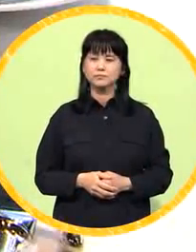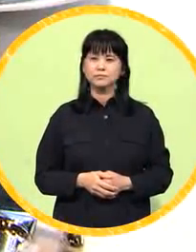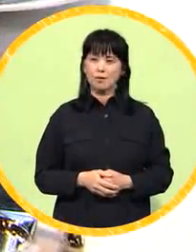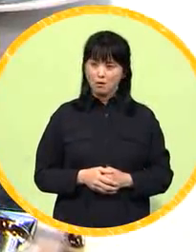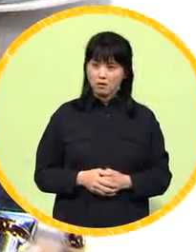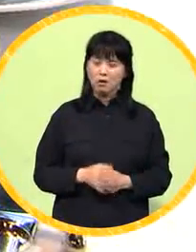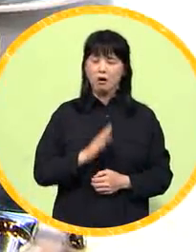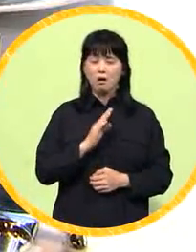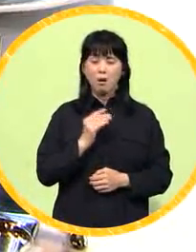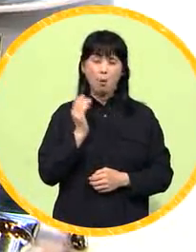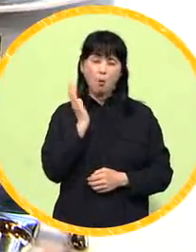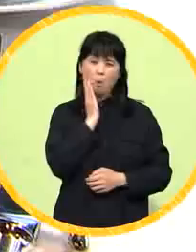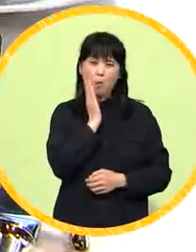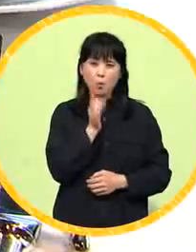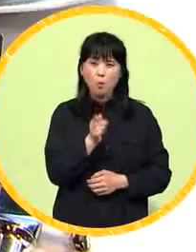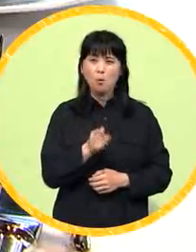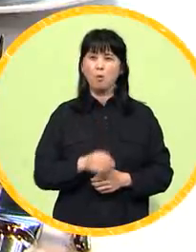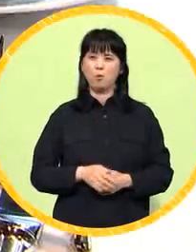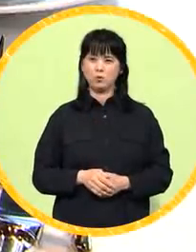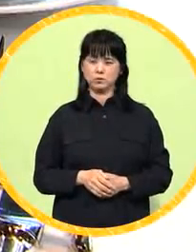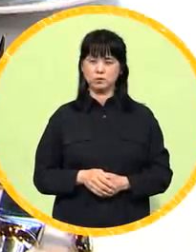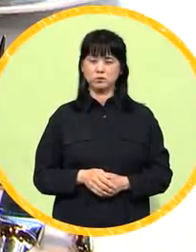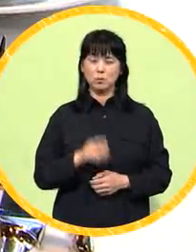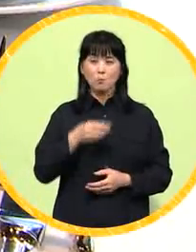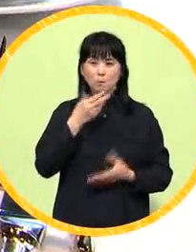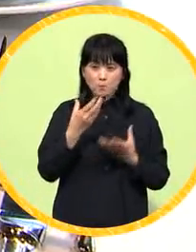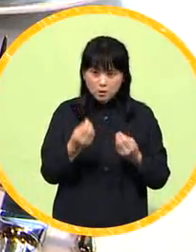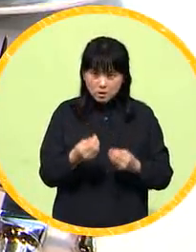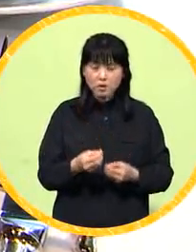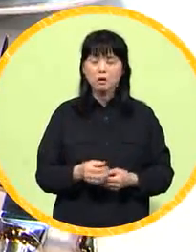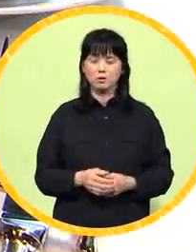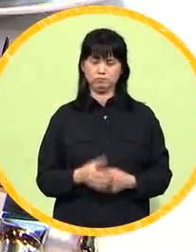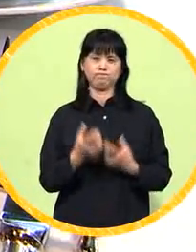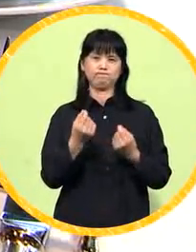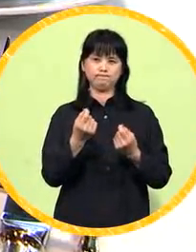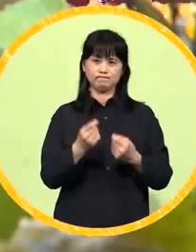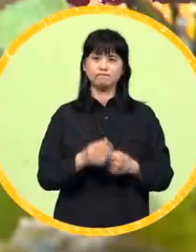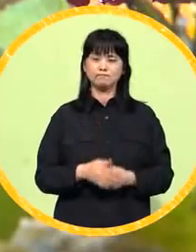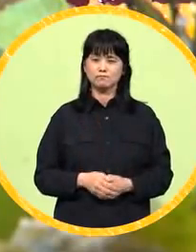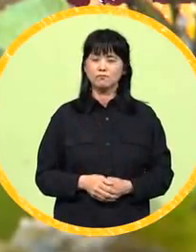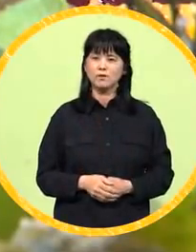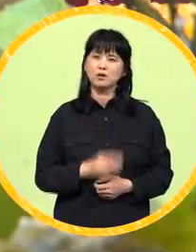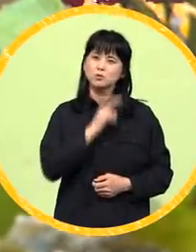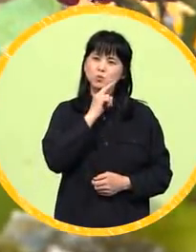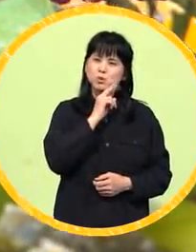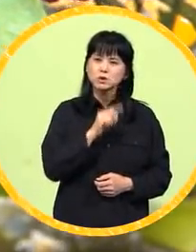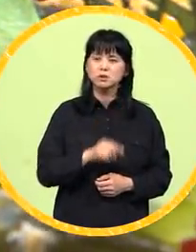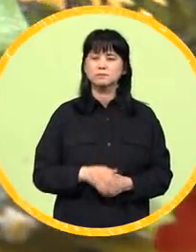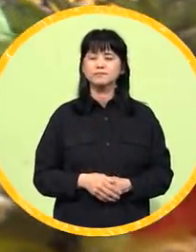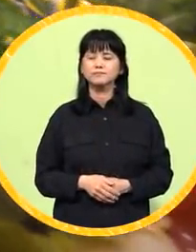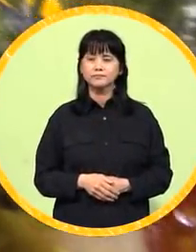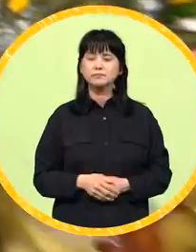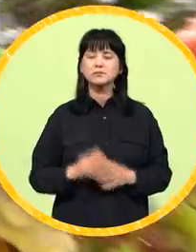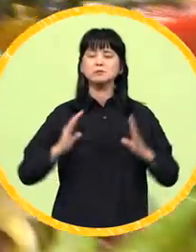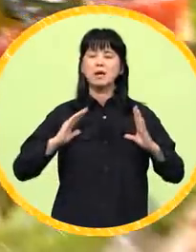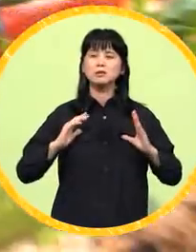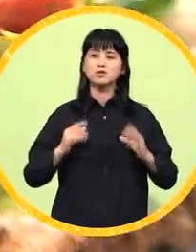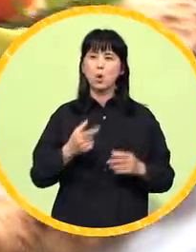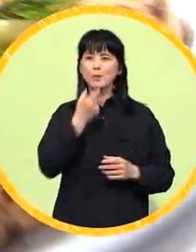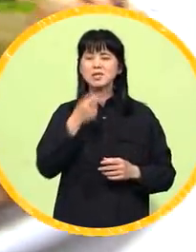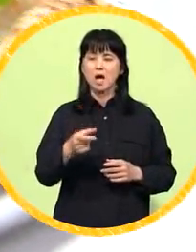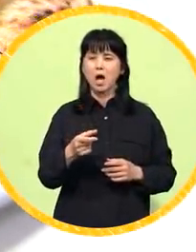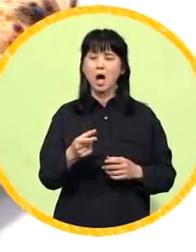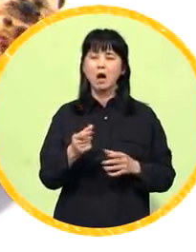うわーおいしそうかじゃあこれ食べたんですよねー食べま初なぁご自慢のピッツァは